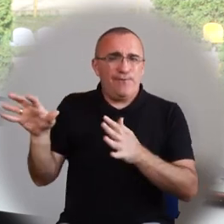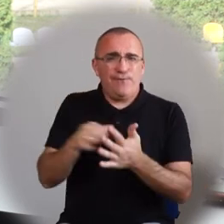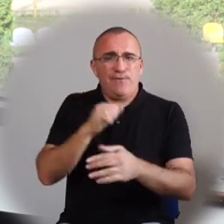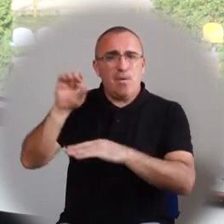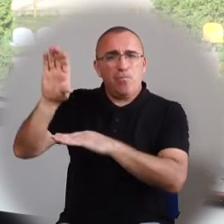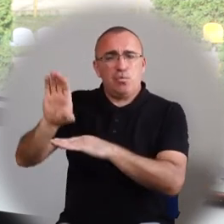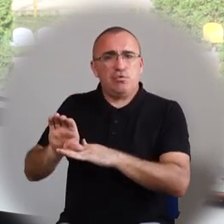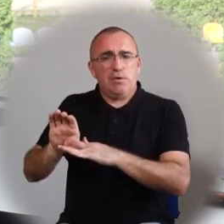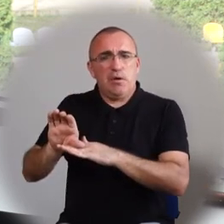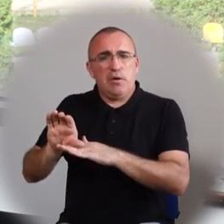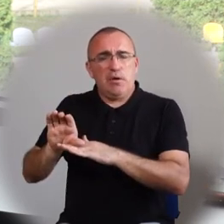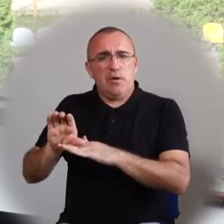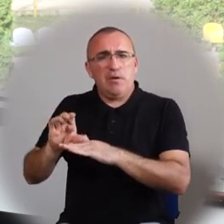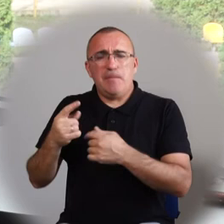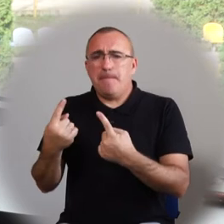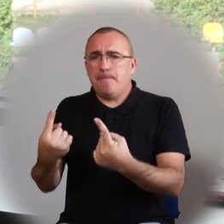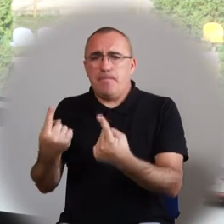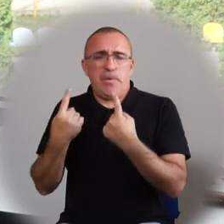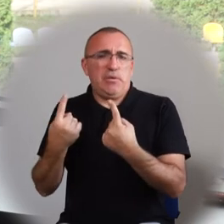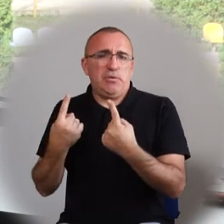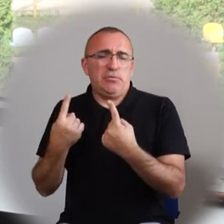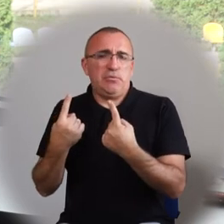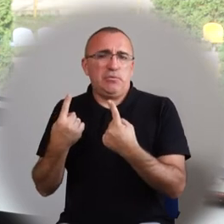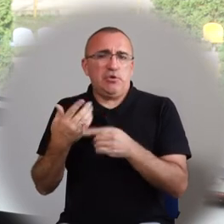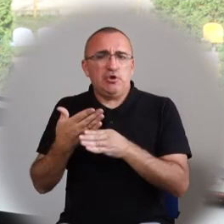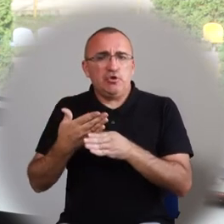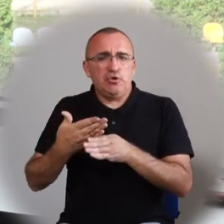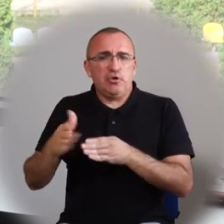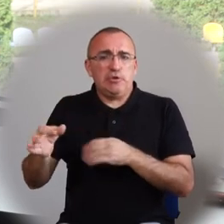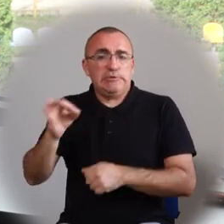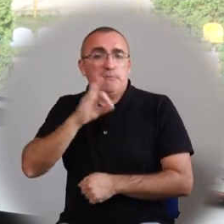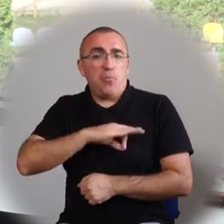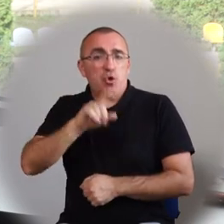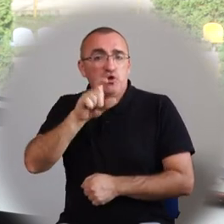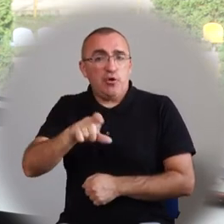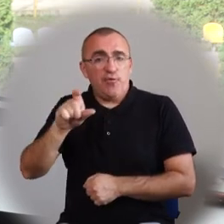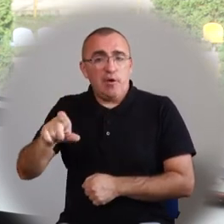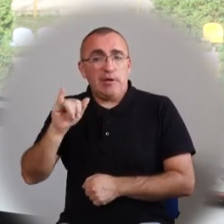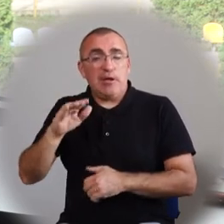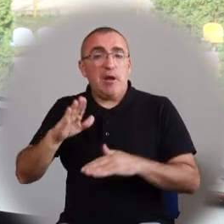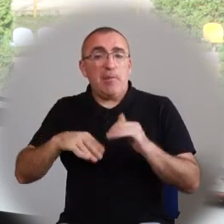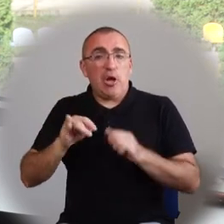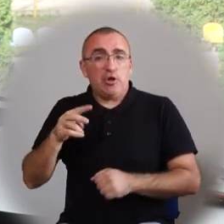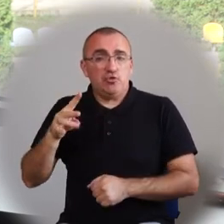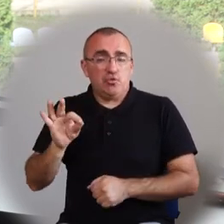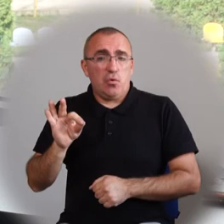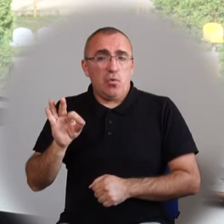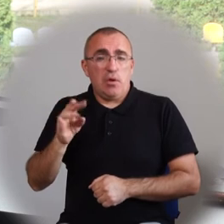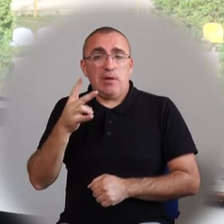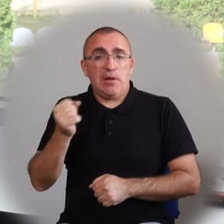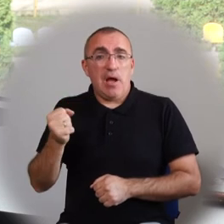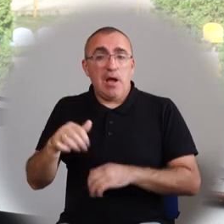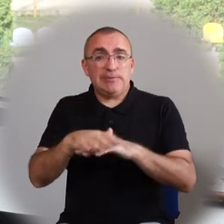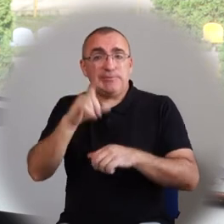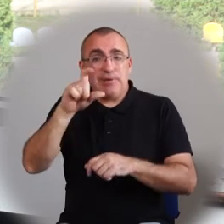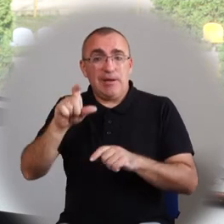відірвати бюджетні найбільші частини споживачів і